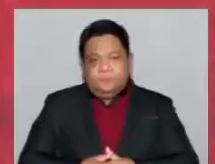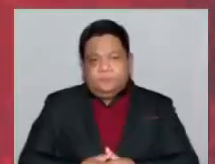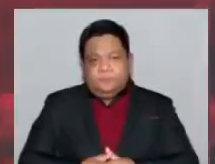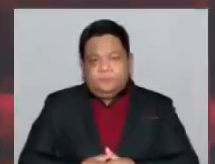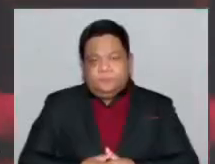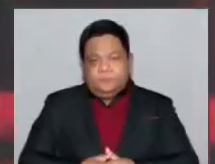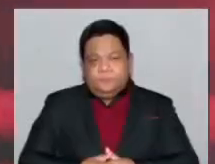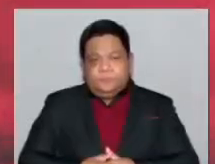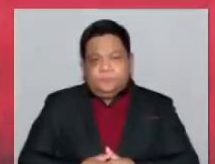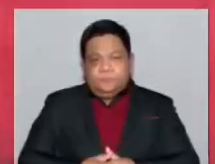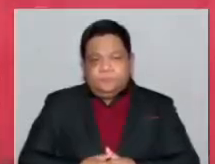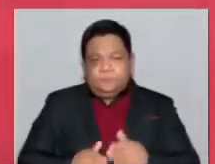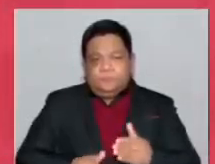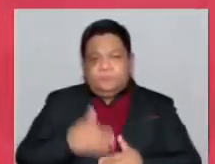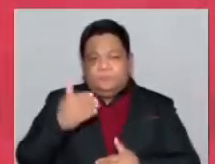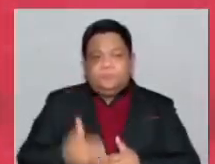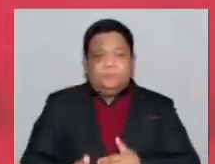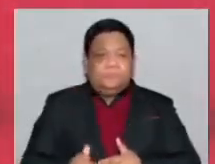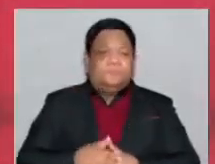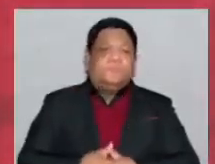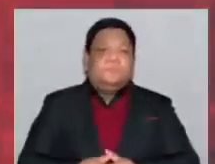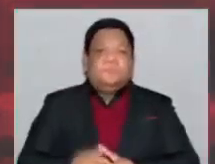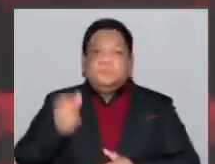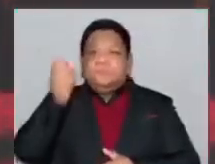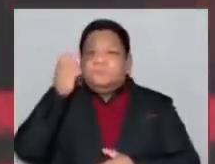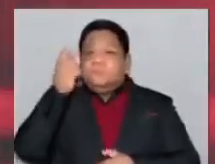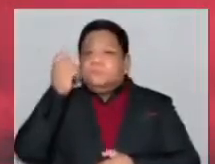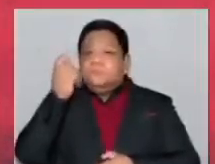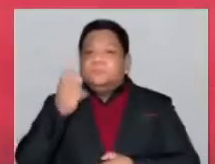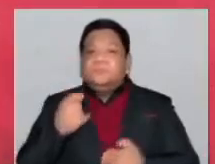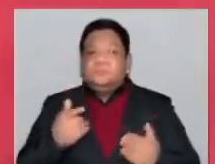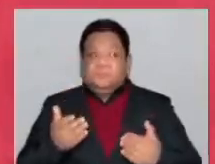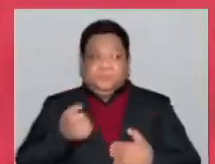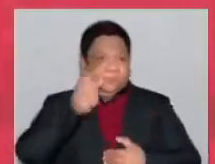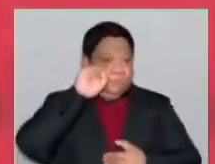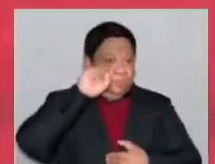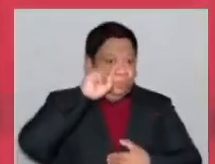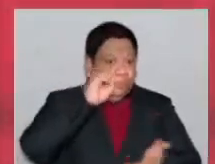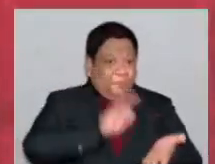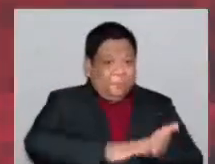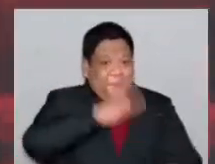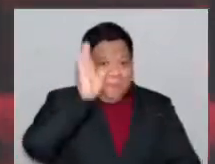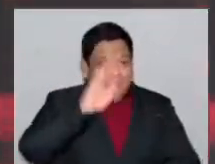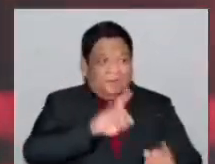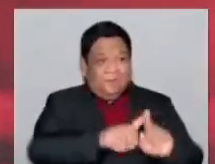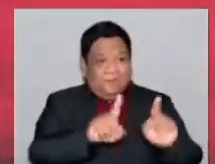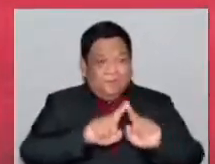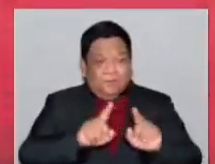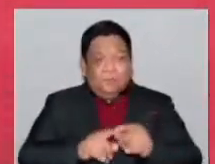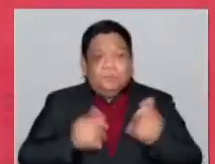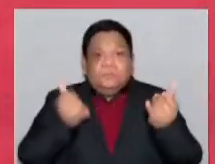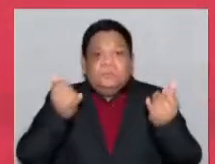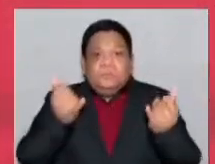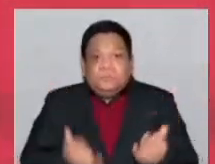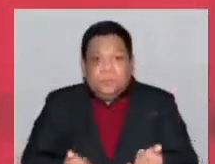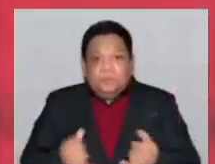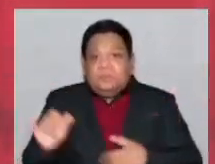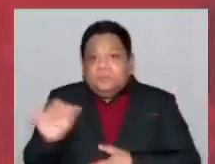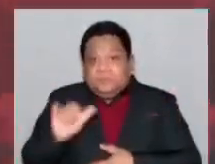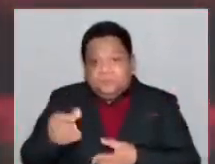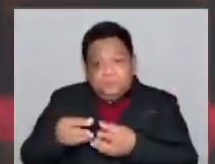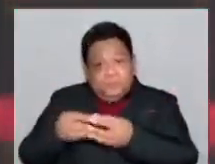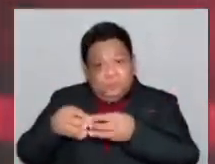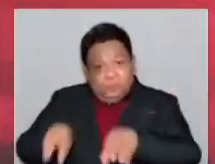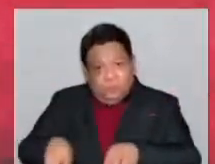di ba man tayo nakaka-recover sa mataas na presyo ng sibuyas at ilan pang bilihin? Heto, at pati ang presyo ng itlog ng manok tumaas na rin.